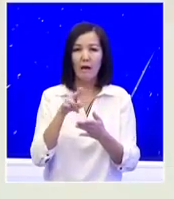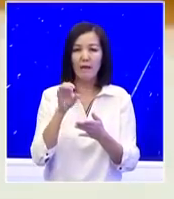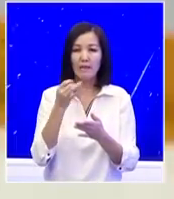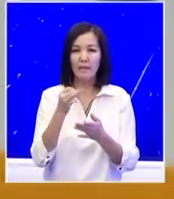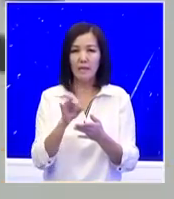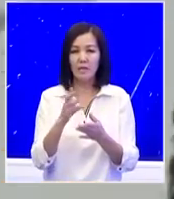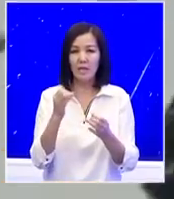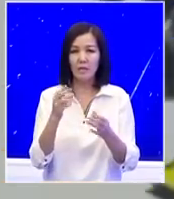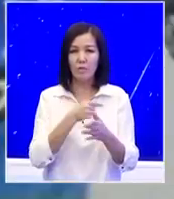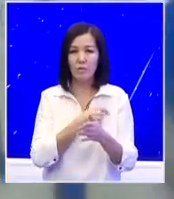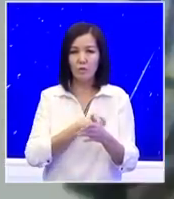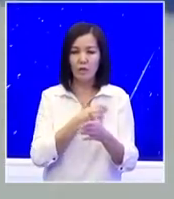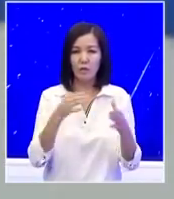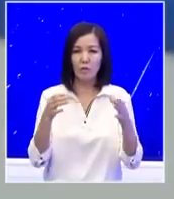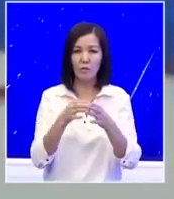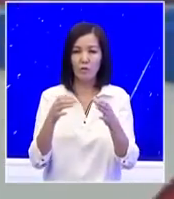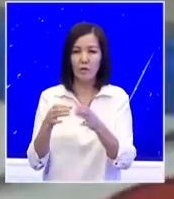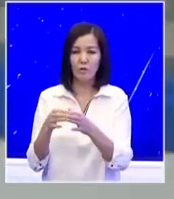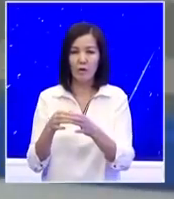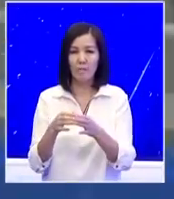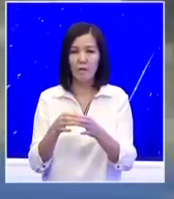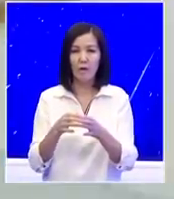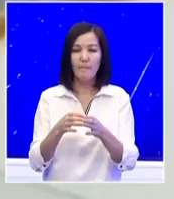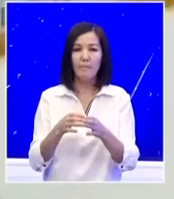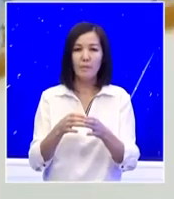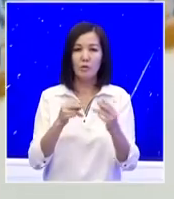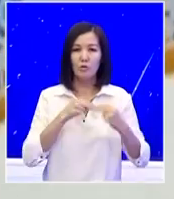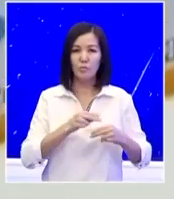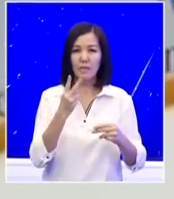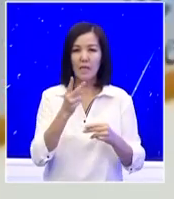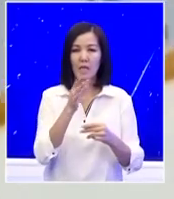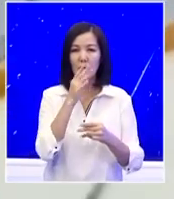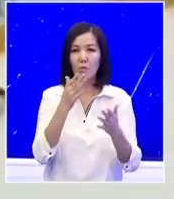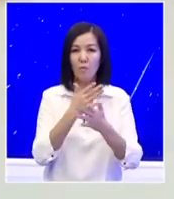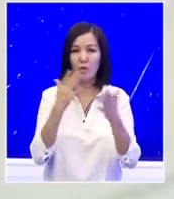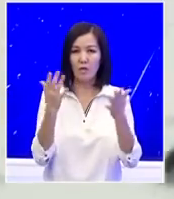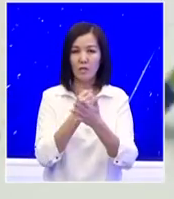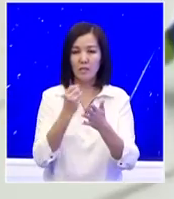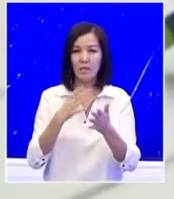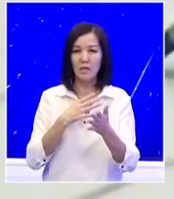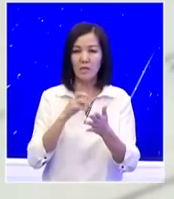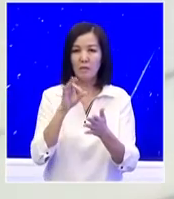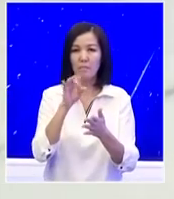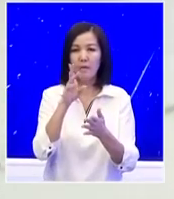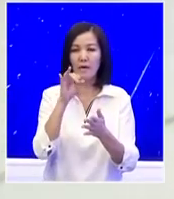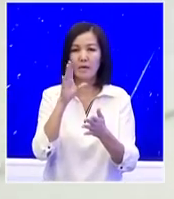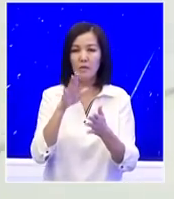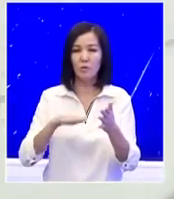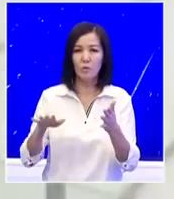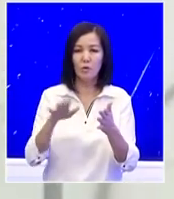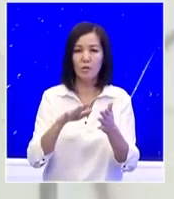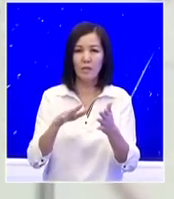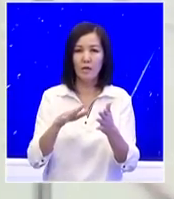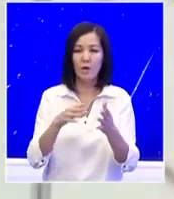Владимирович және оның жаттықтырушылар құрамы клубта жұмыс істеген 2 маусымда үлкен жетістіктерге жетті. Барс құрлықтық хоккей